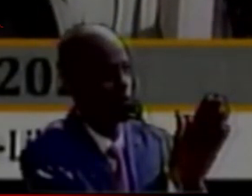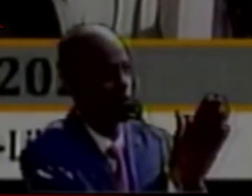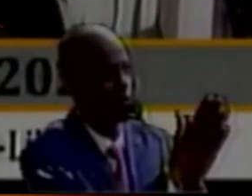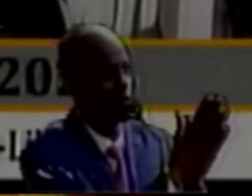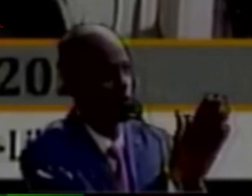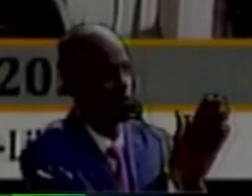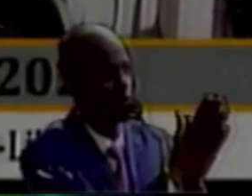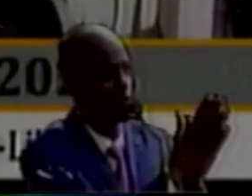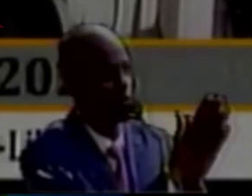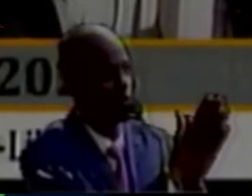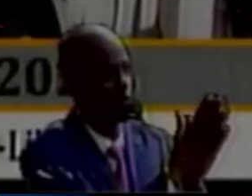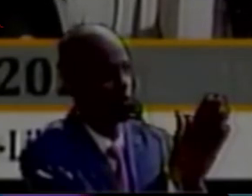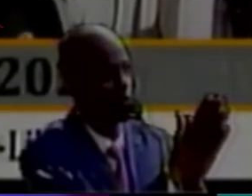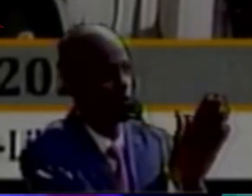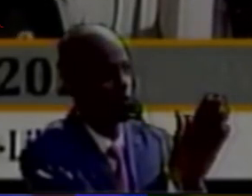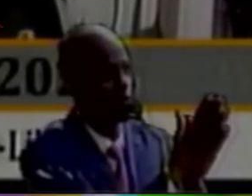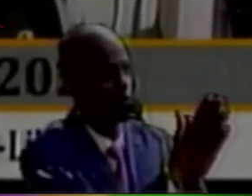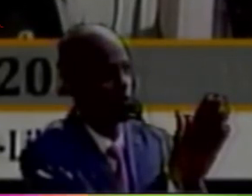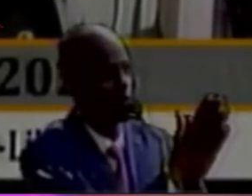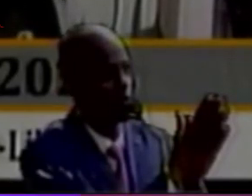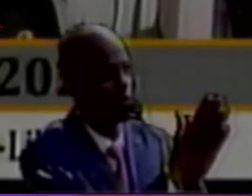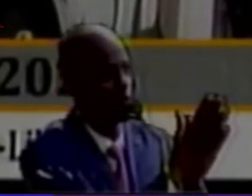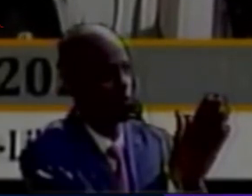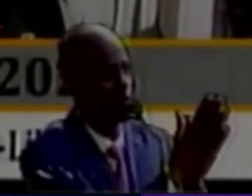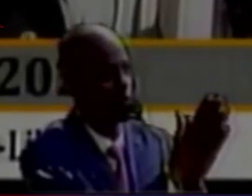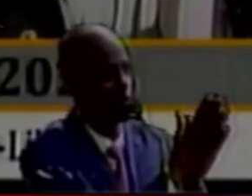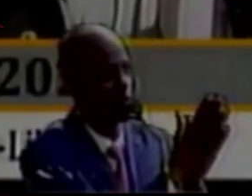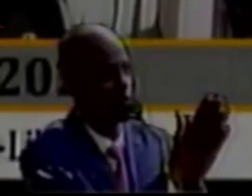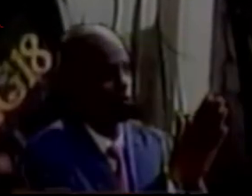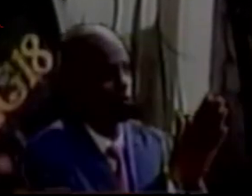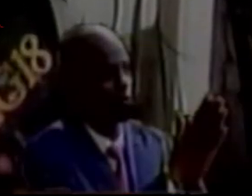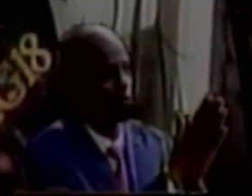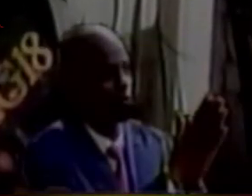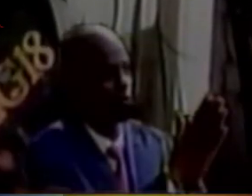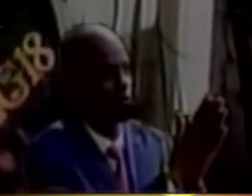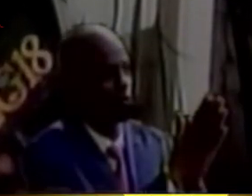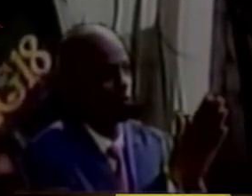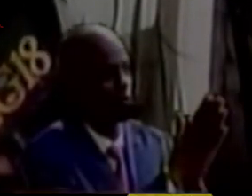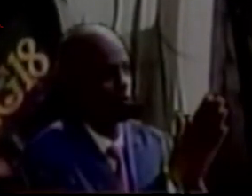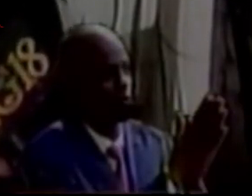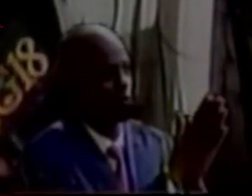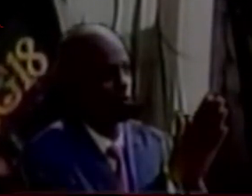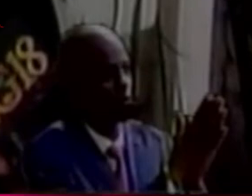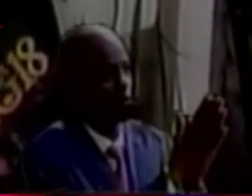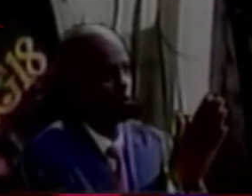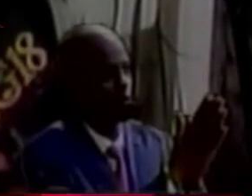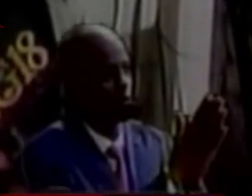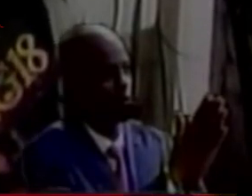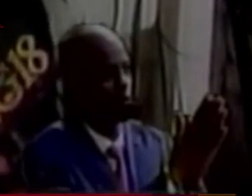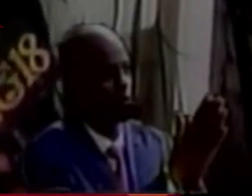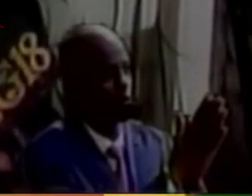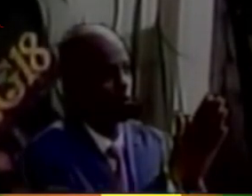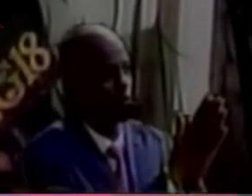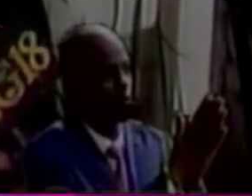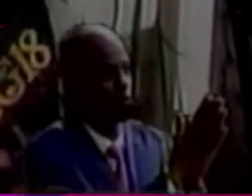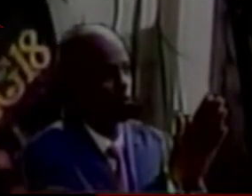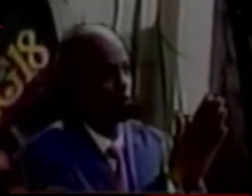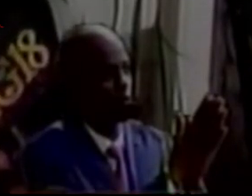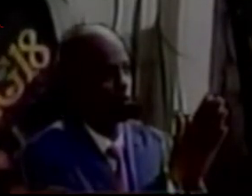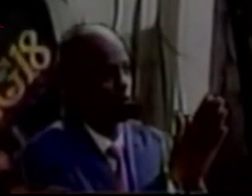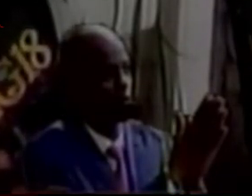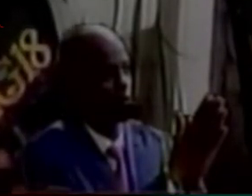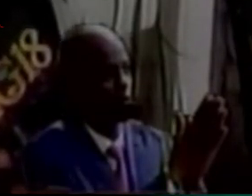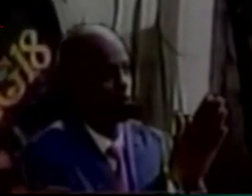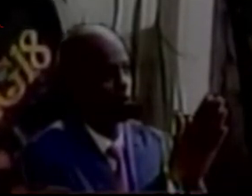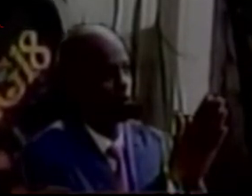Colombie, capteur au Mexique, capteur aux États-Unis, qui est au Canada, qui est en France. Donc vraiment, son diversité